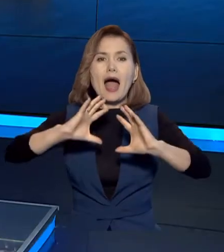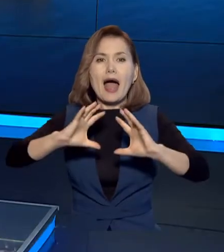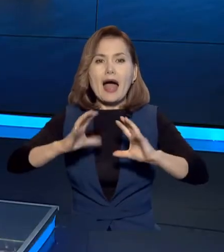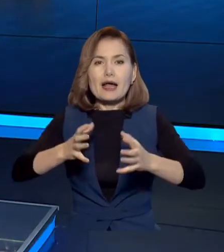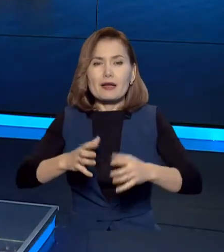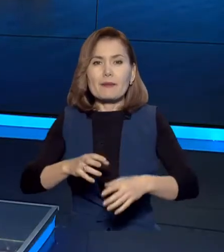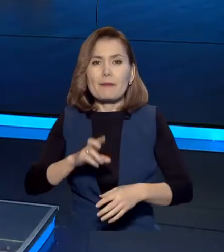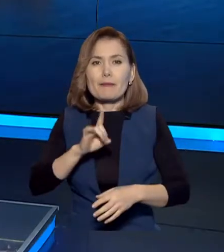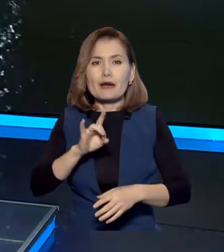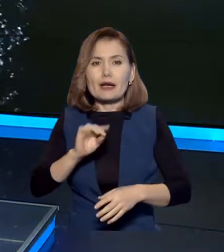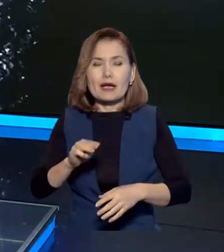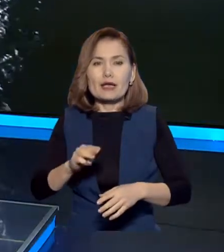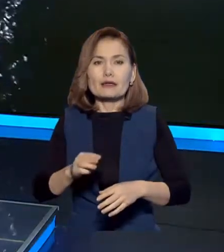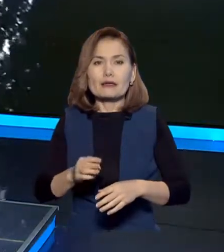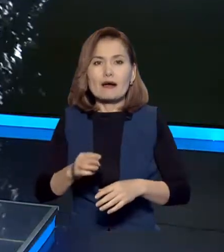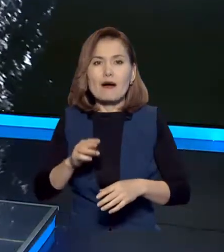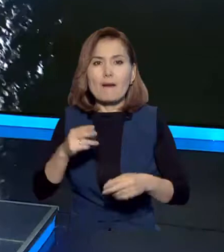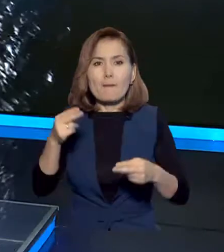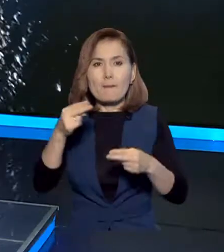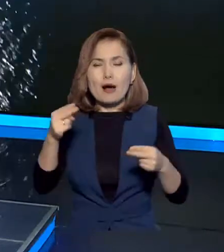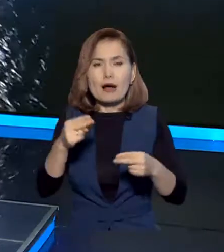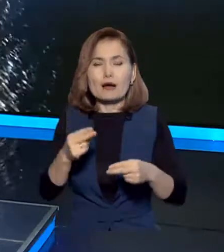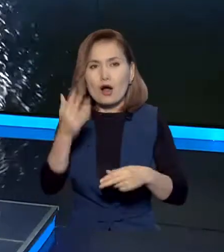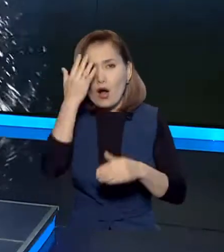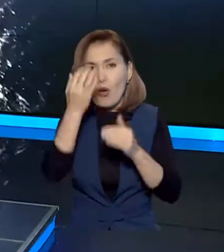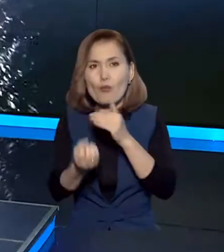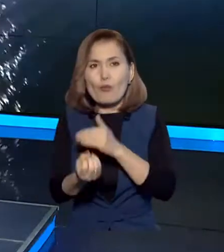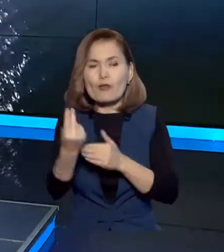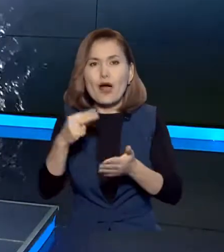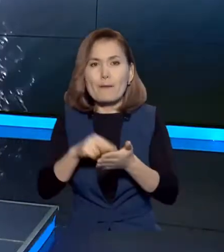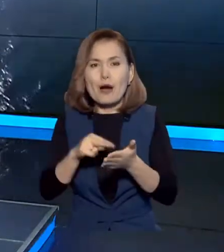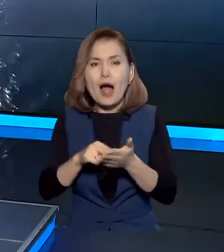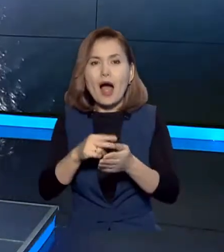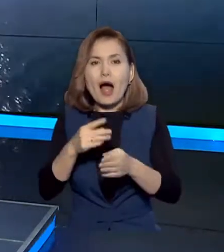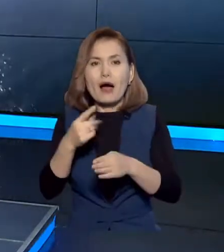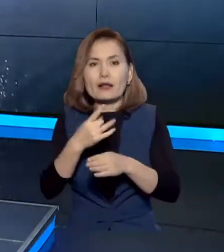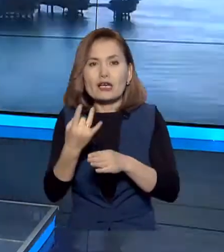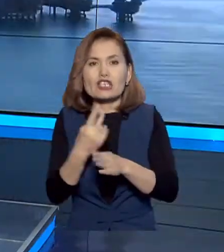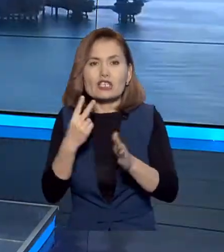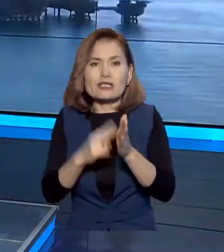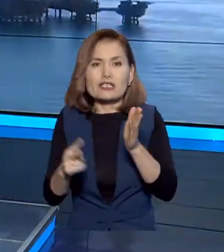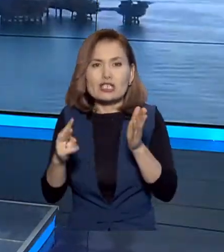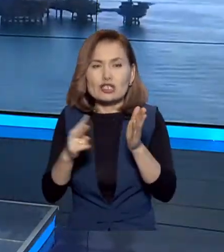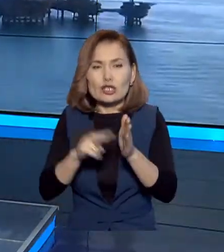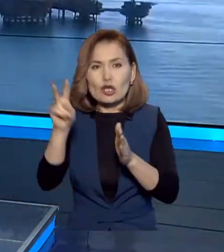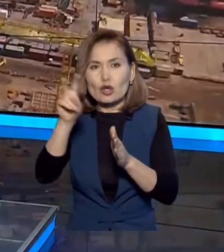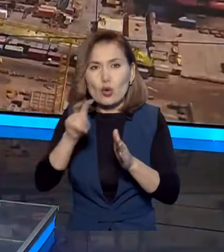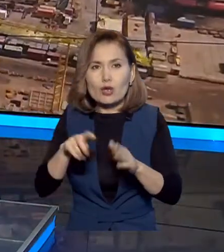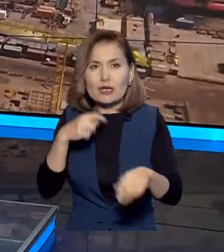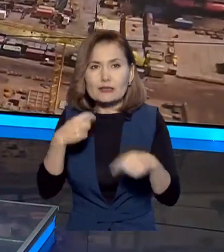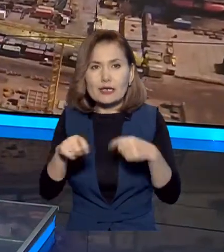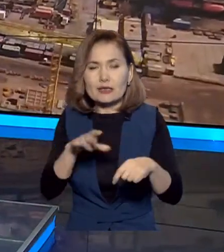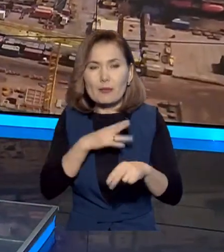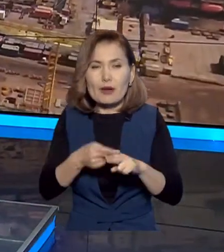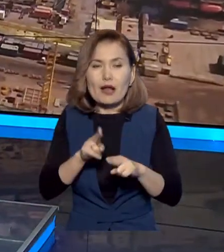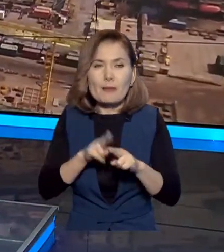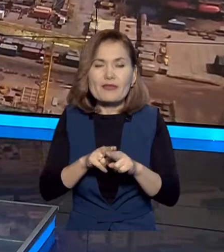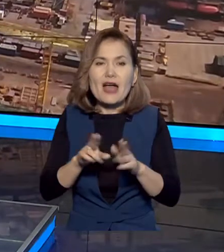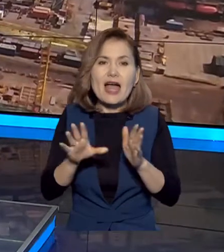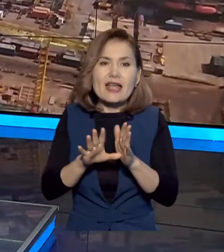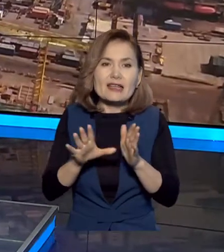бренд маркалы мұнай бағасы 7 жылдан бері алғаш рет 87 доллардан асты. Лондон биржасында энергетикалық